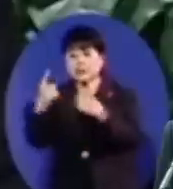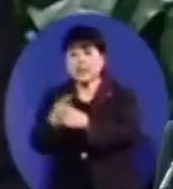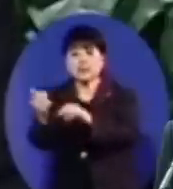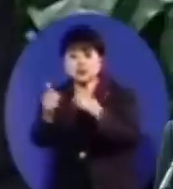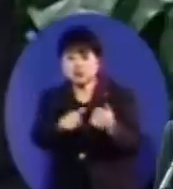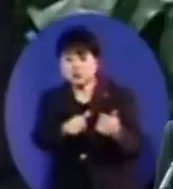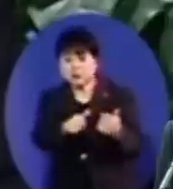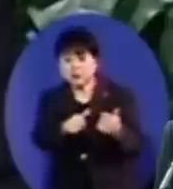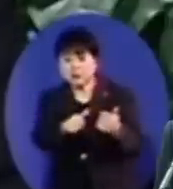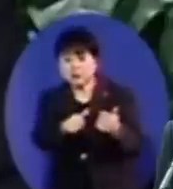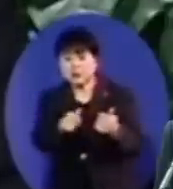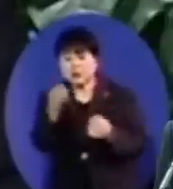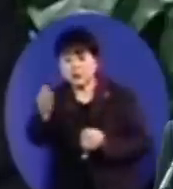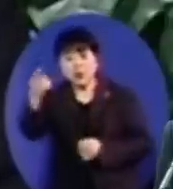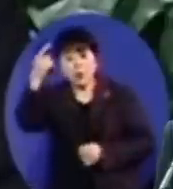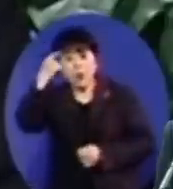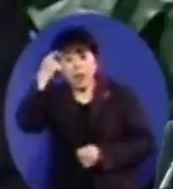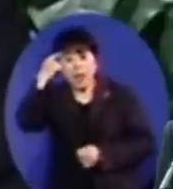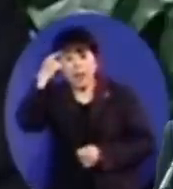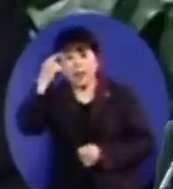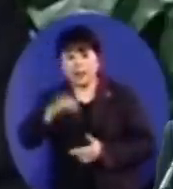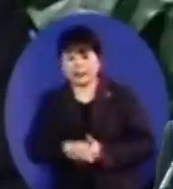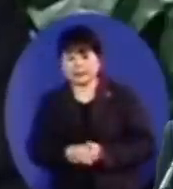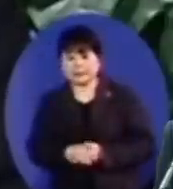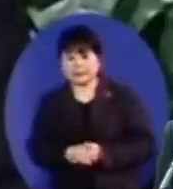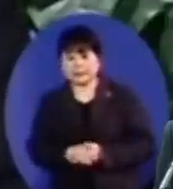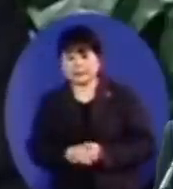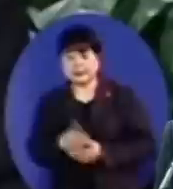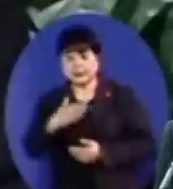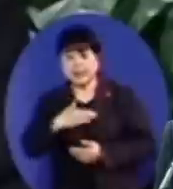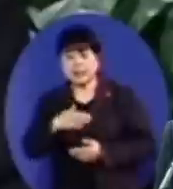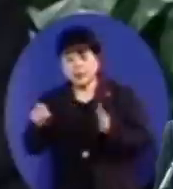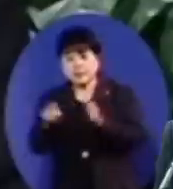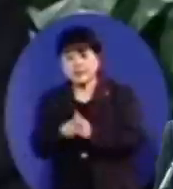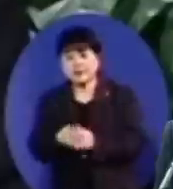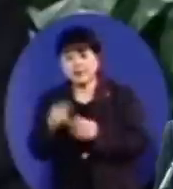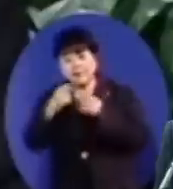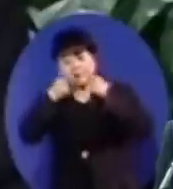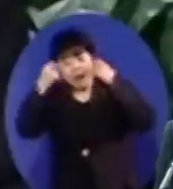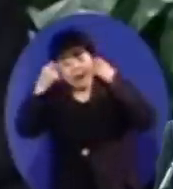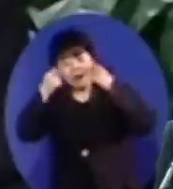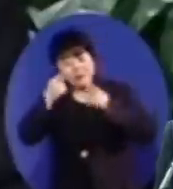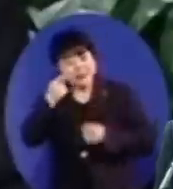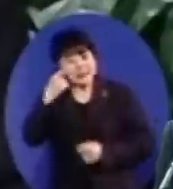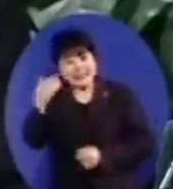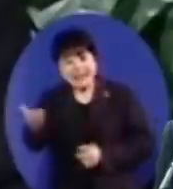죽었는데 너는 왜 나를 믿고 활짝 피어나지 못하느냐.